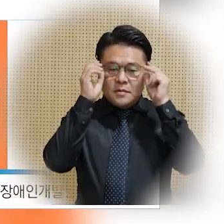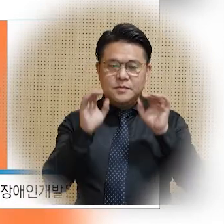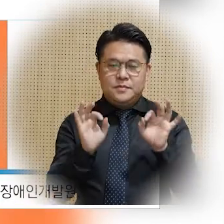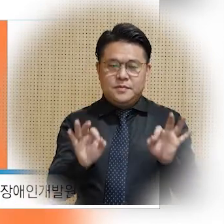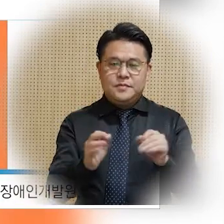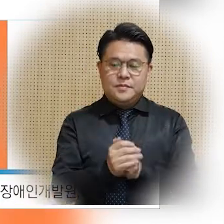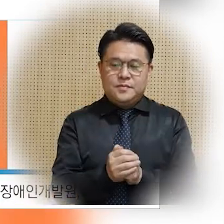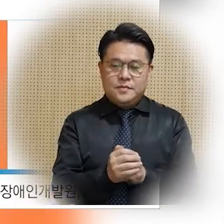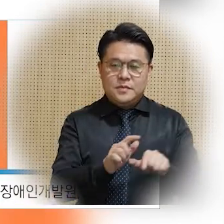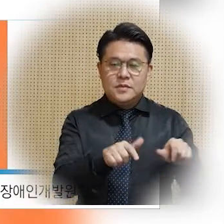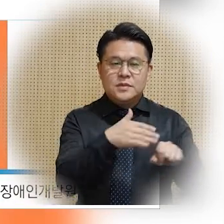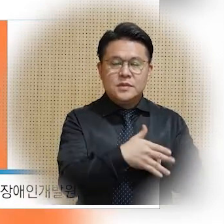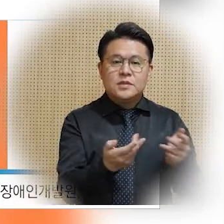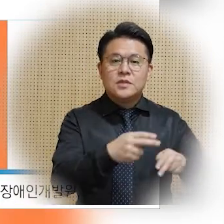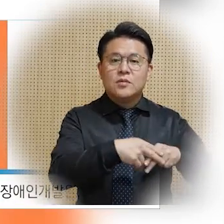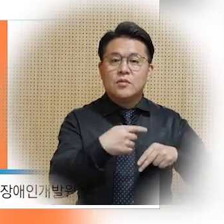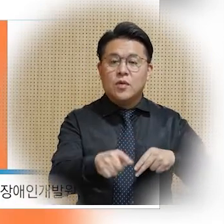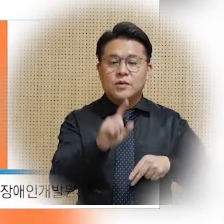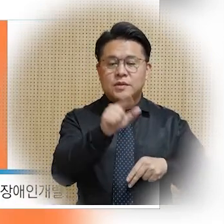중에서 일반형 일자리는